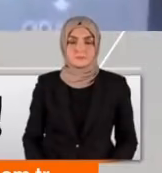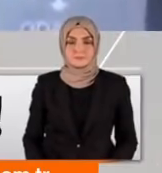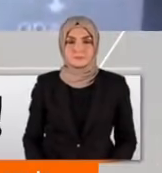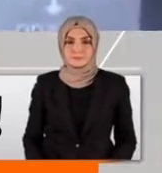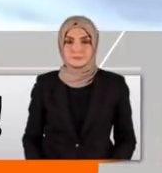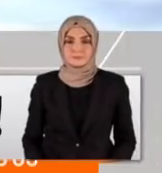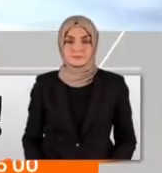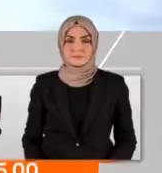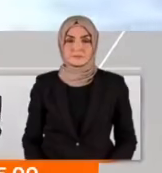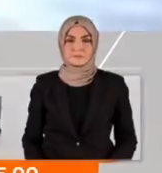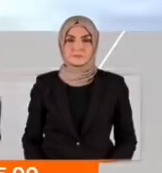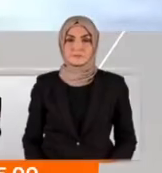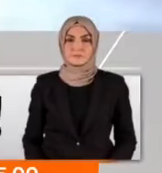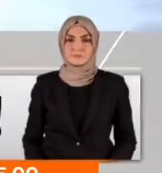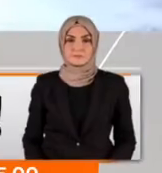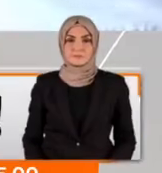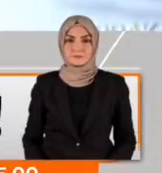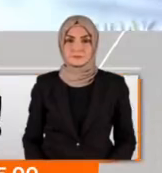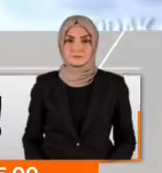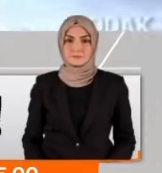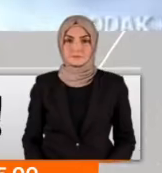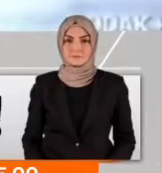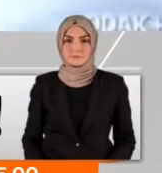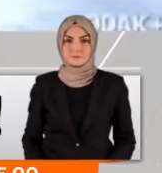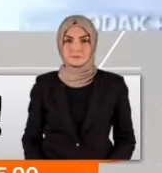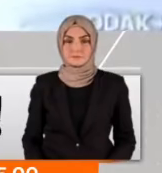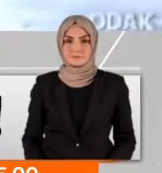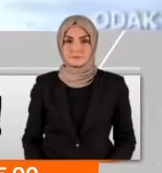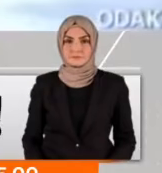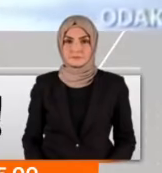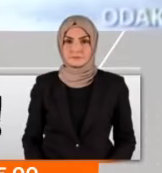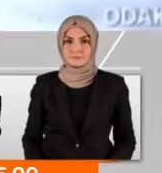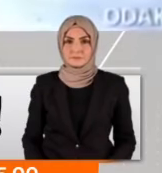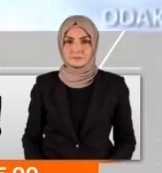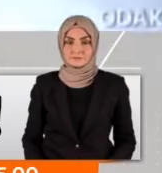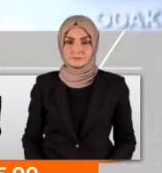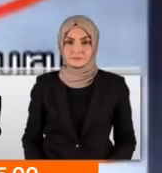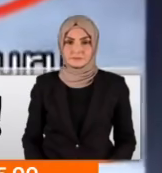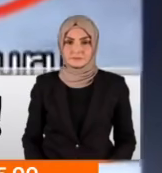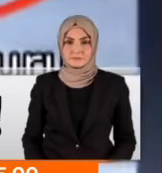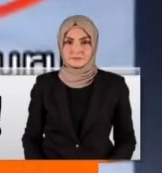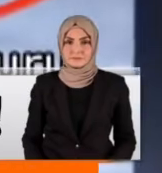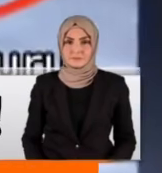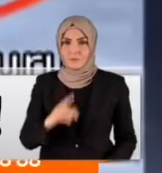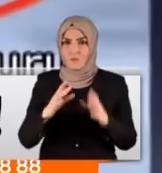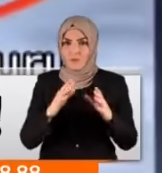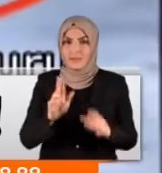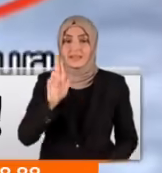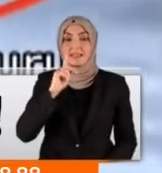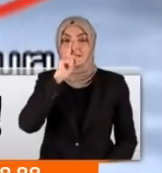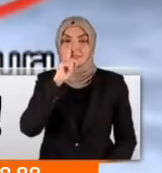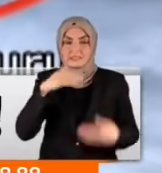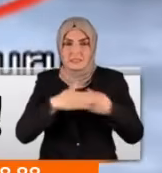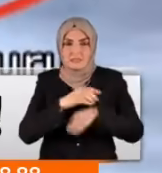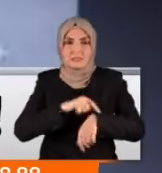dişi vermiyor o hesap gitmedi bu olay 7 Nisan